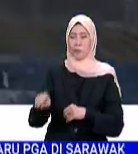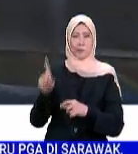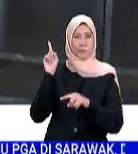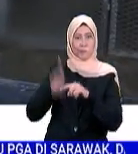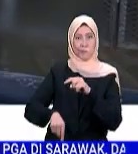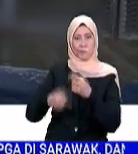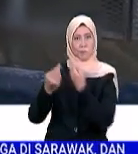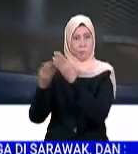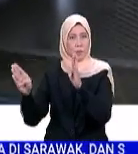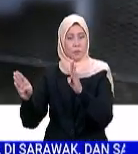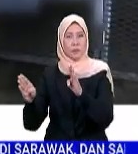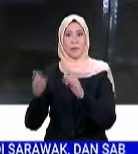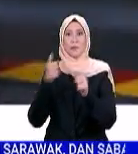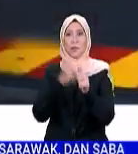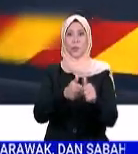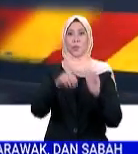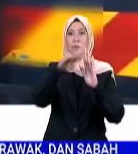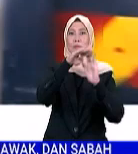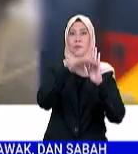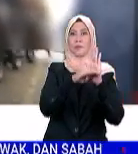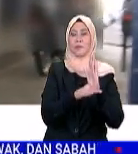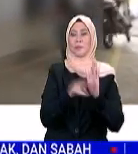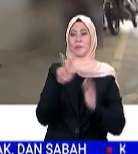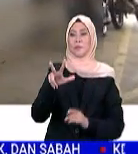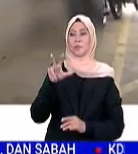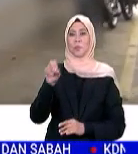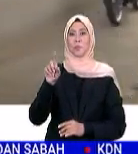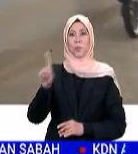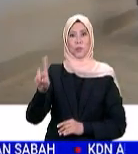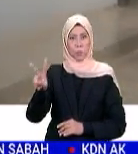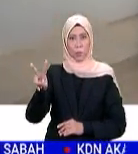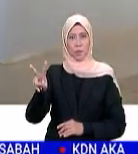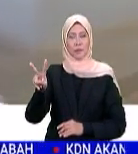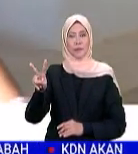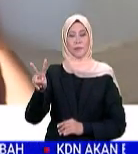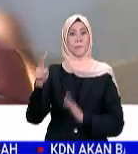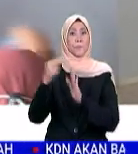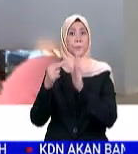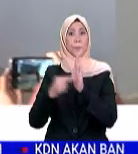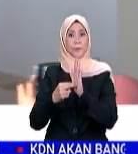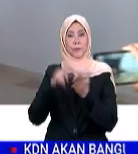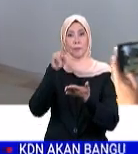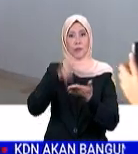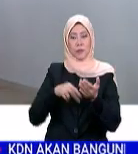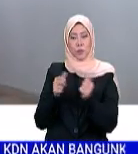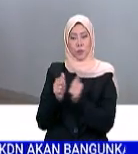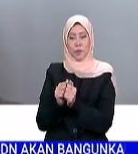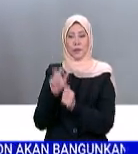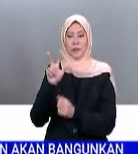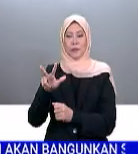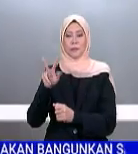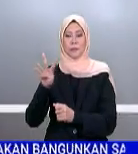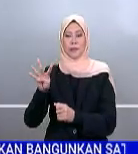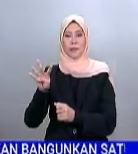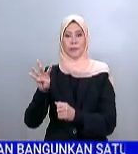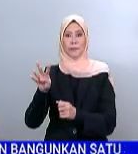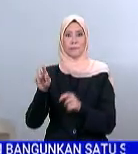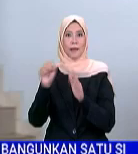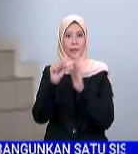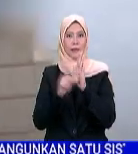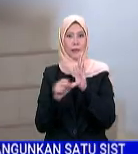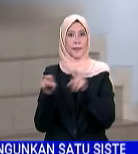diikat jamin didakwa mengikut Seksyen 302 Kanun Keseksaan yang dibaca bersama Seksyen 34 Kanun